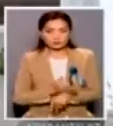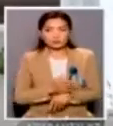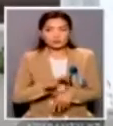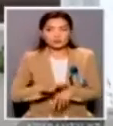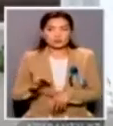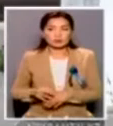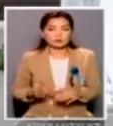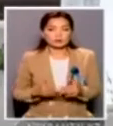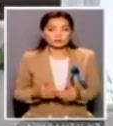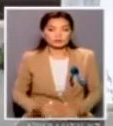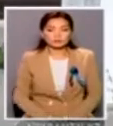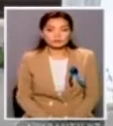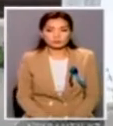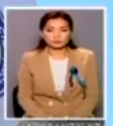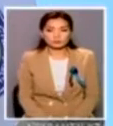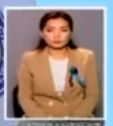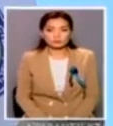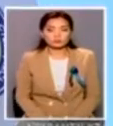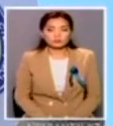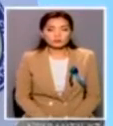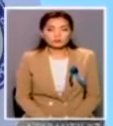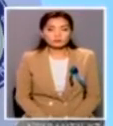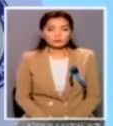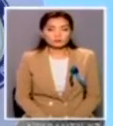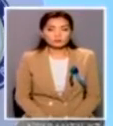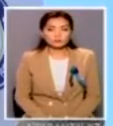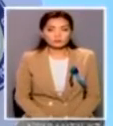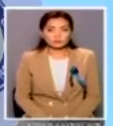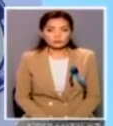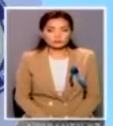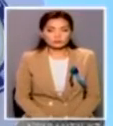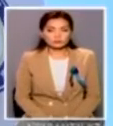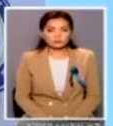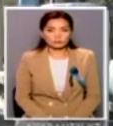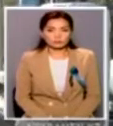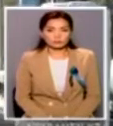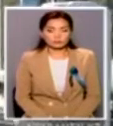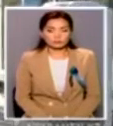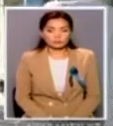больным на дому. Салтанат Мурат Кызы, Айымгүл Хайруллина, Куаныш Кудайберген, телеканал Атырау.